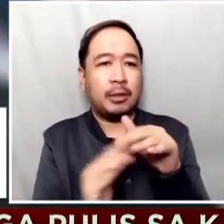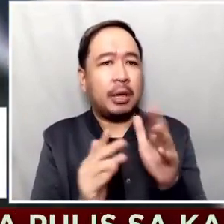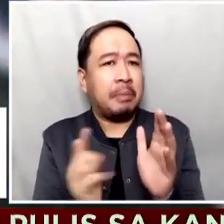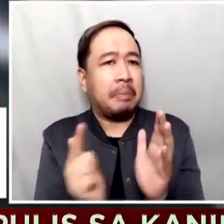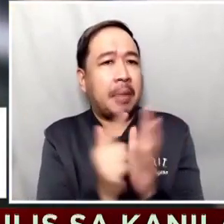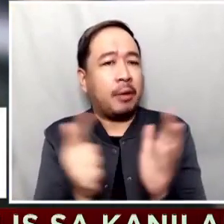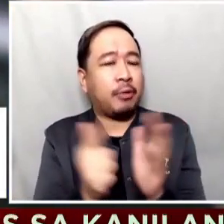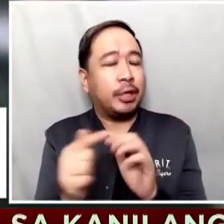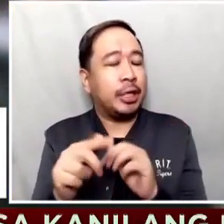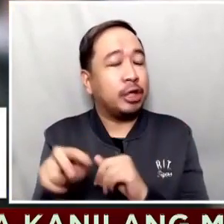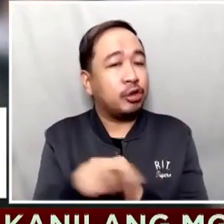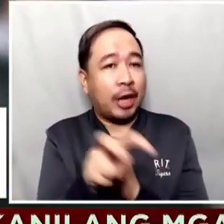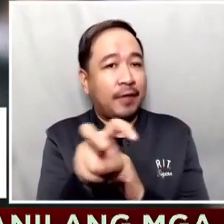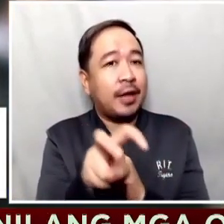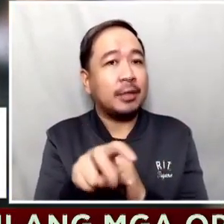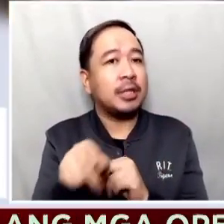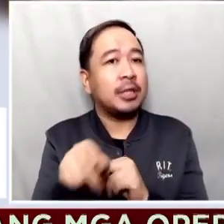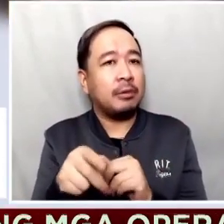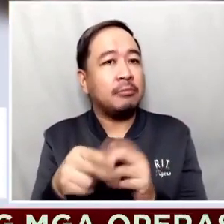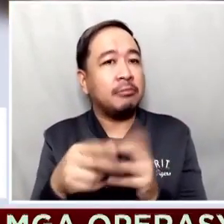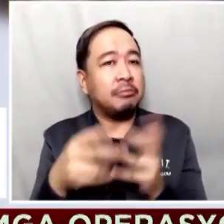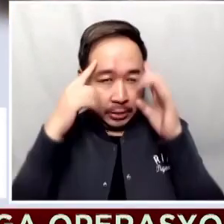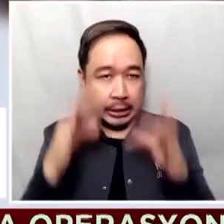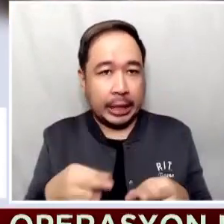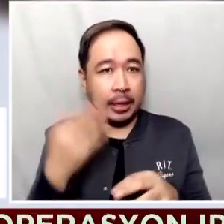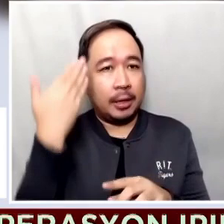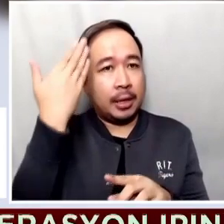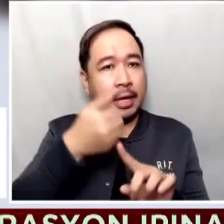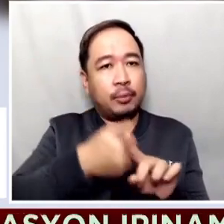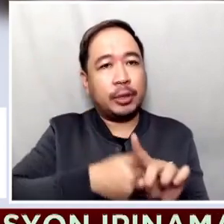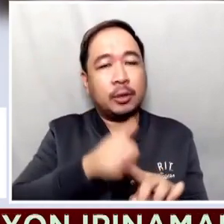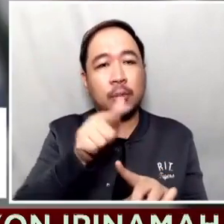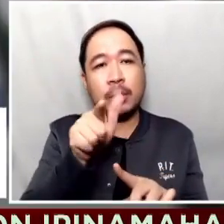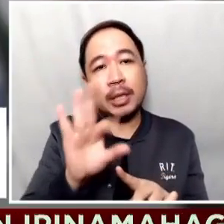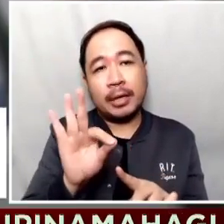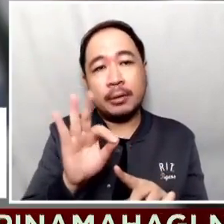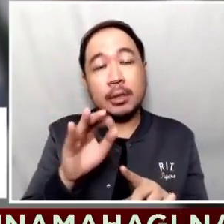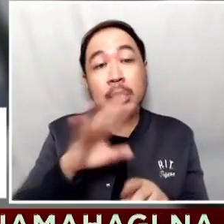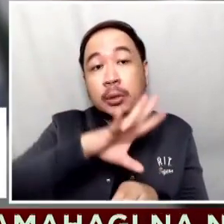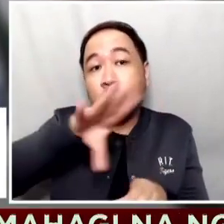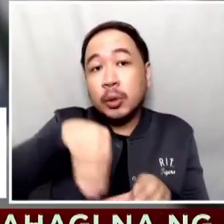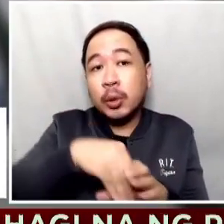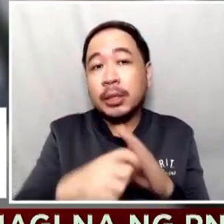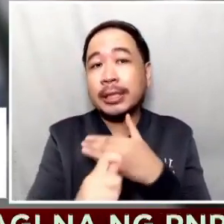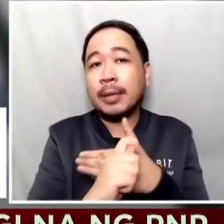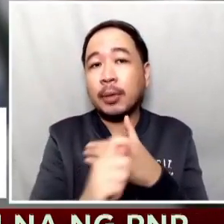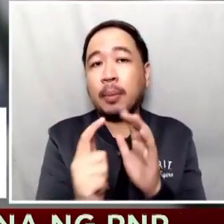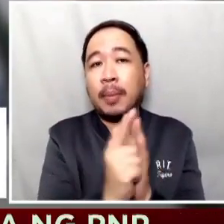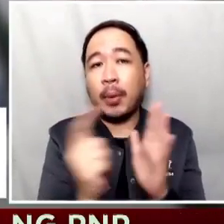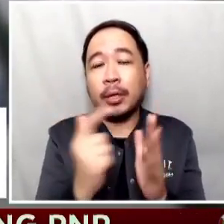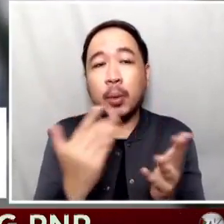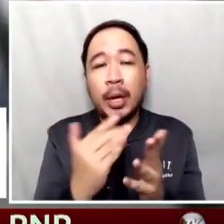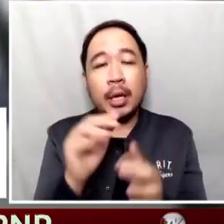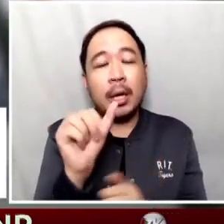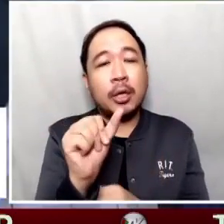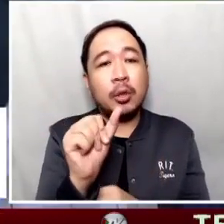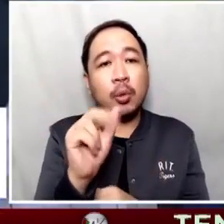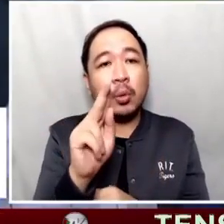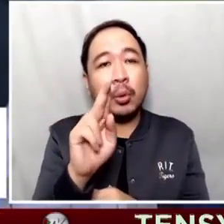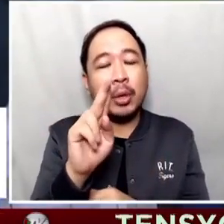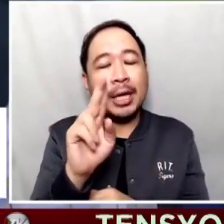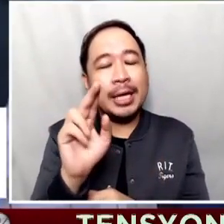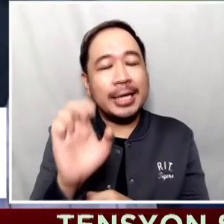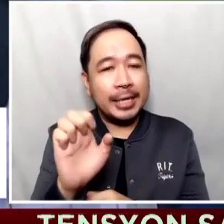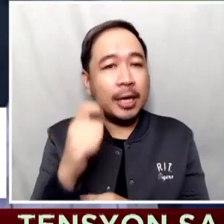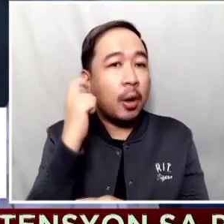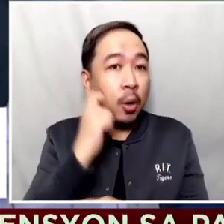April 29. Isinama na rin sa kanyang rekomendasyon ang temporary ban sa United Arab Emirates at Oman.